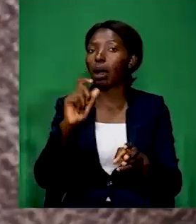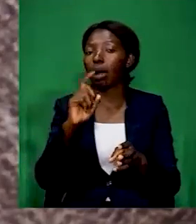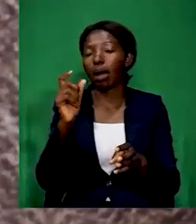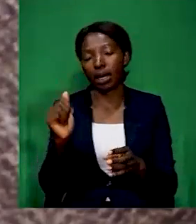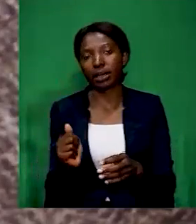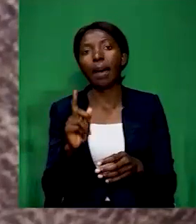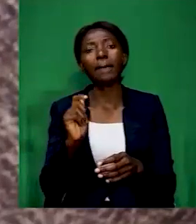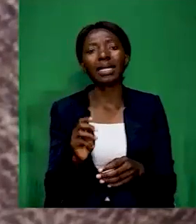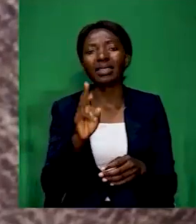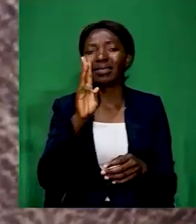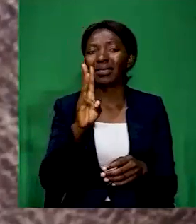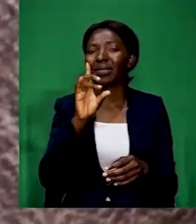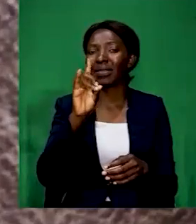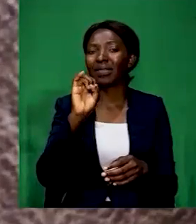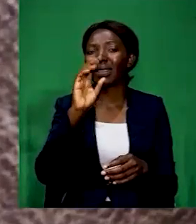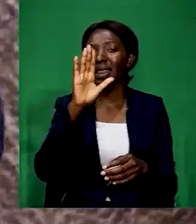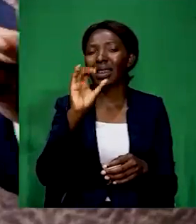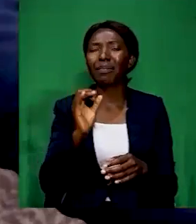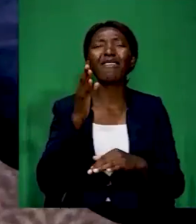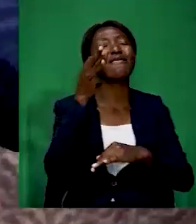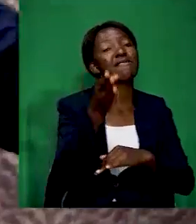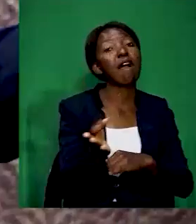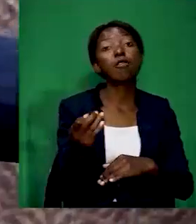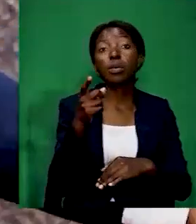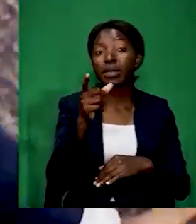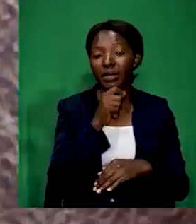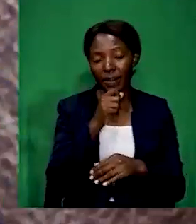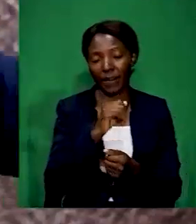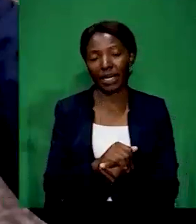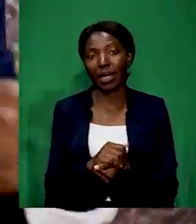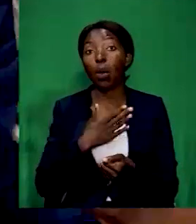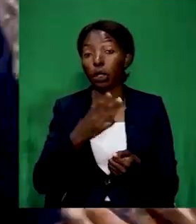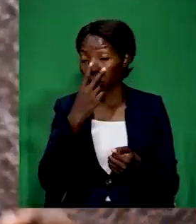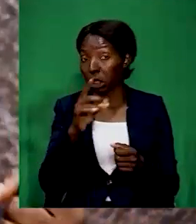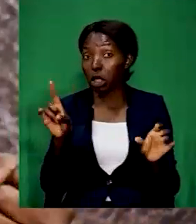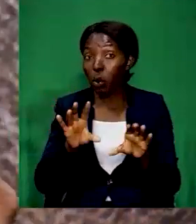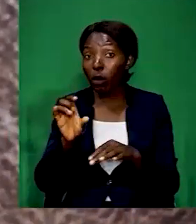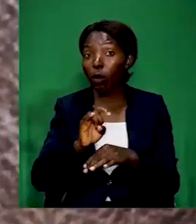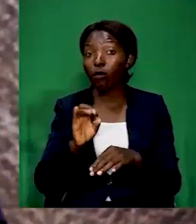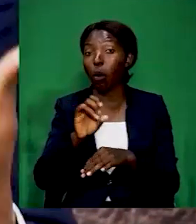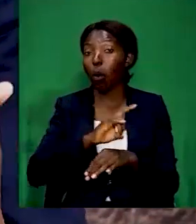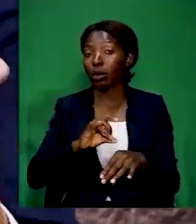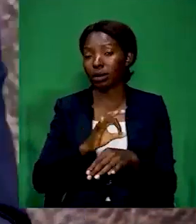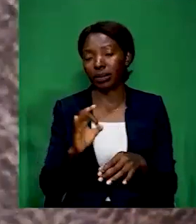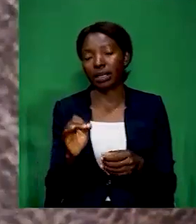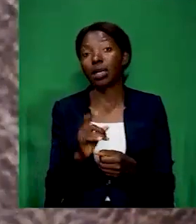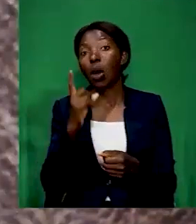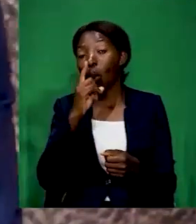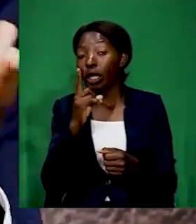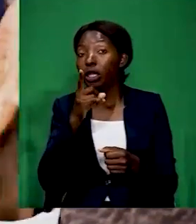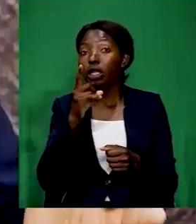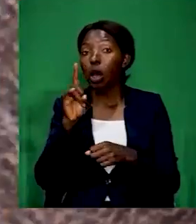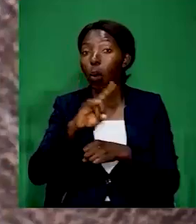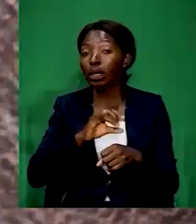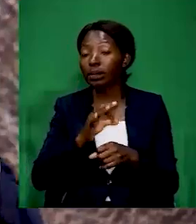Philip kwaari ari kuSamaria. Ndoda kuratidza imashandiro anoita mweya mutsvene. Now mweya mutsvene kana